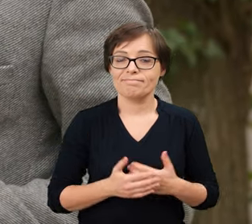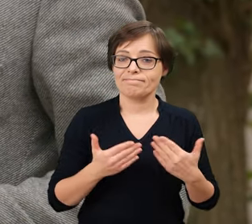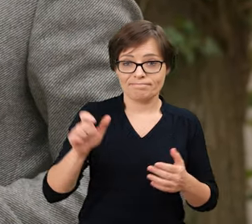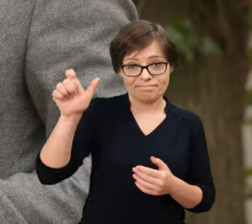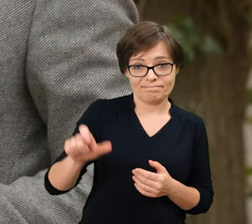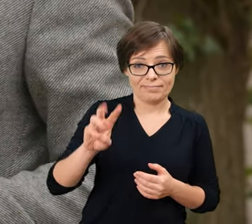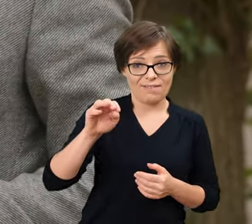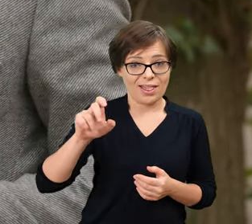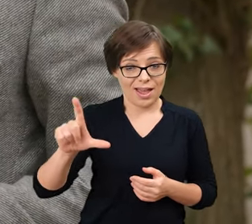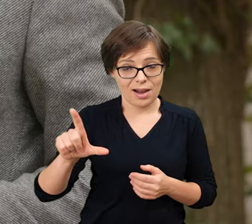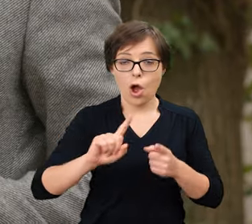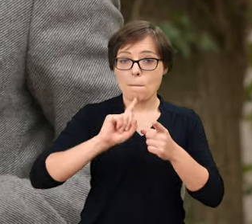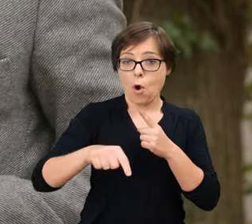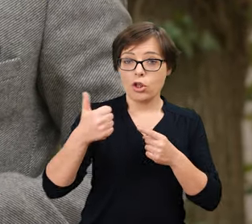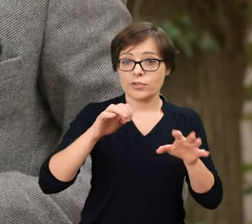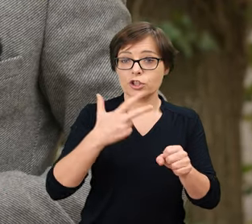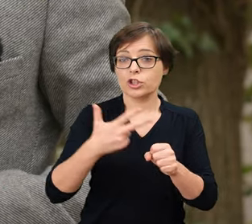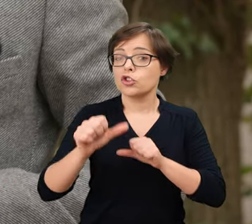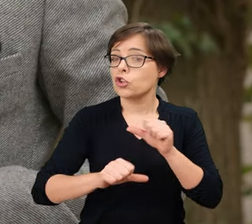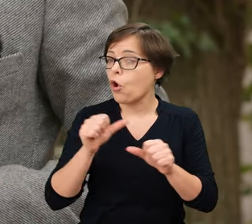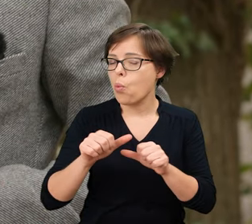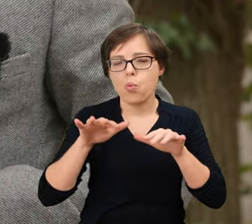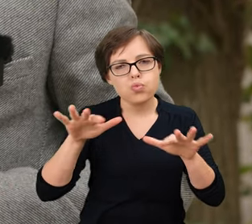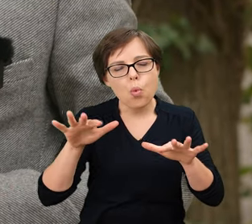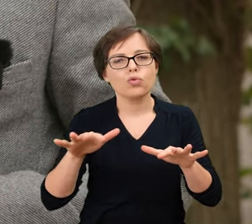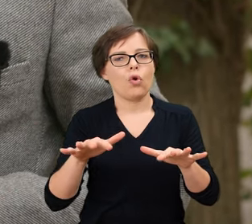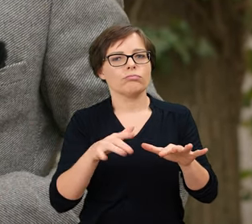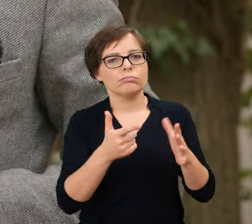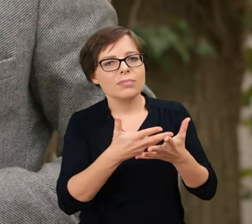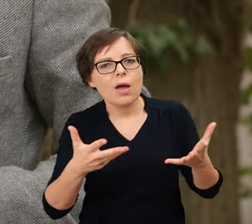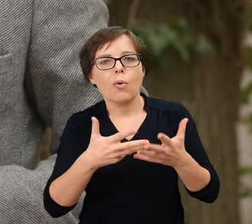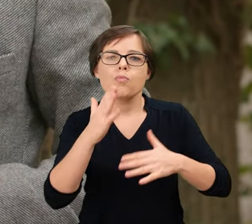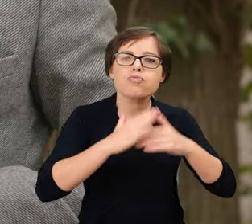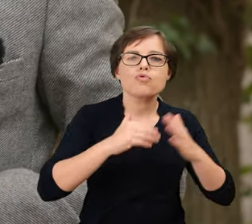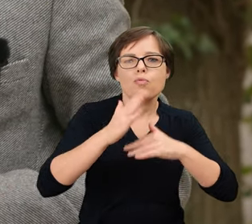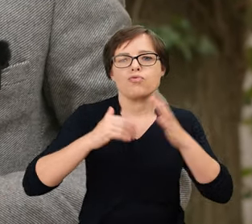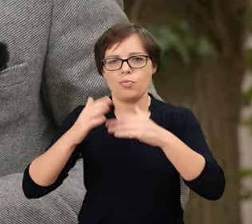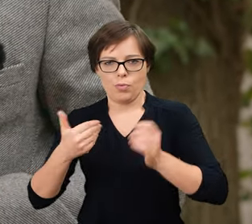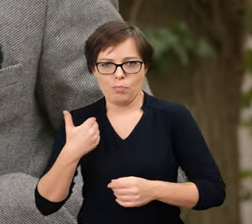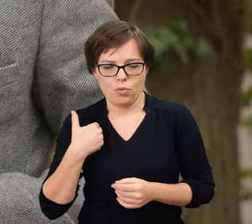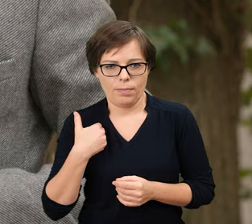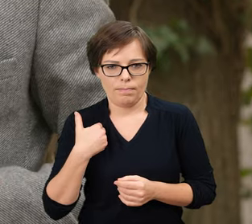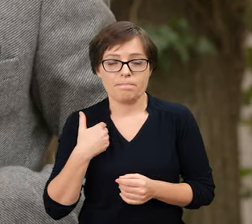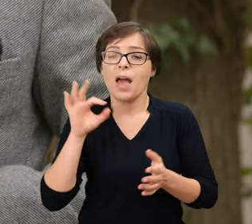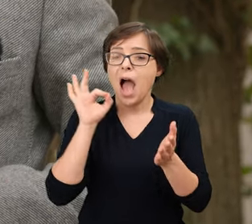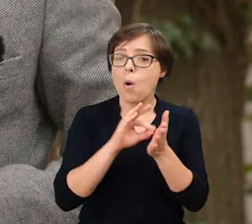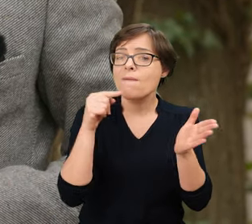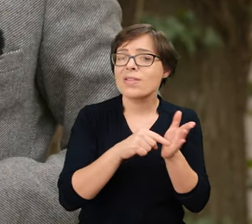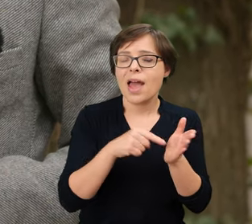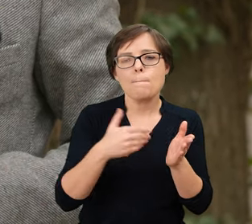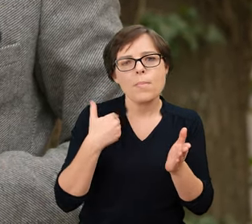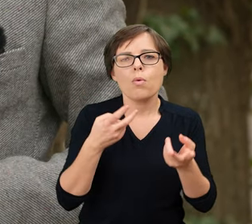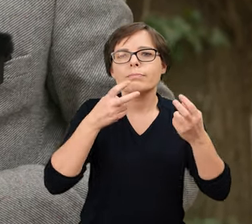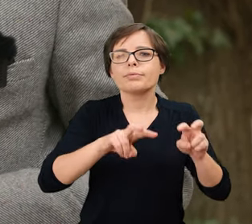Wedel po 1933 roku sporo inwestował w nieruchomości i wtedy weszła ustawa, która była